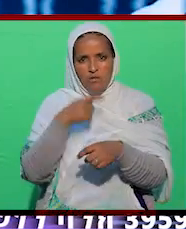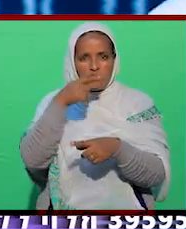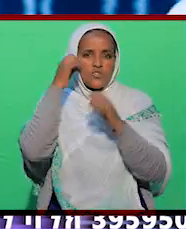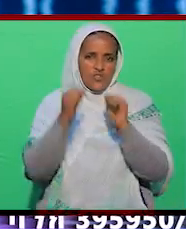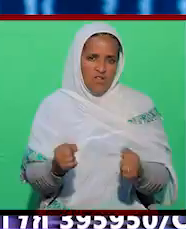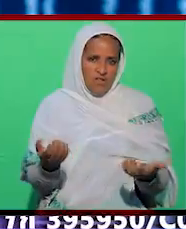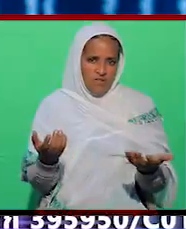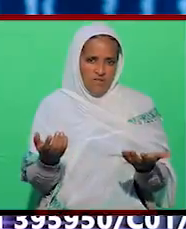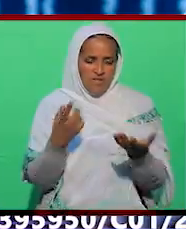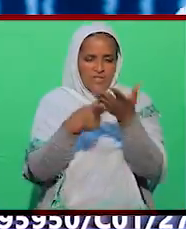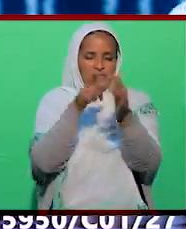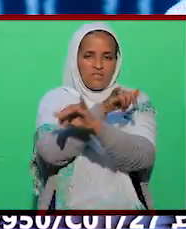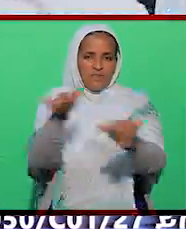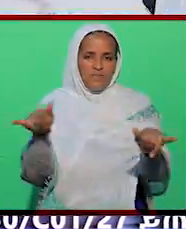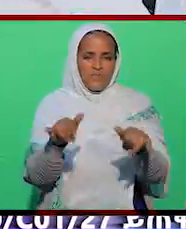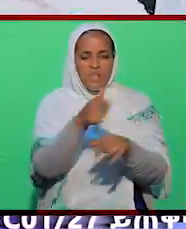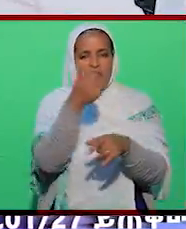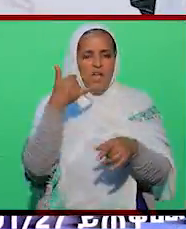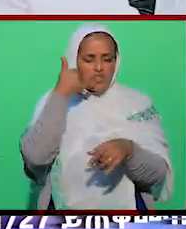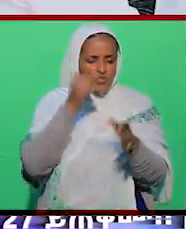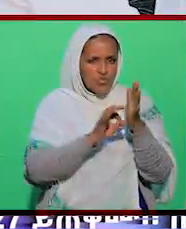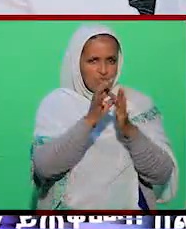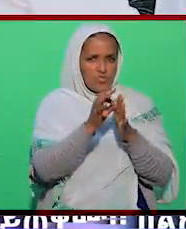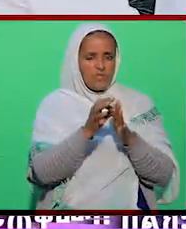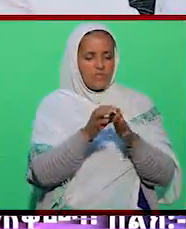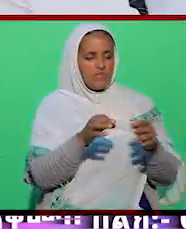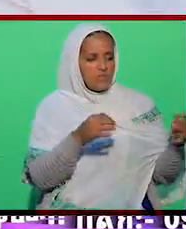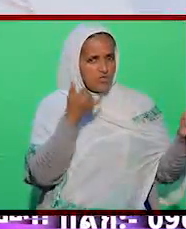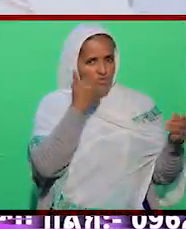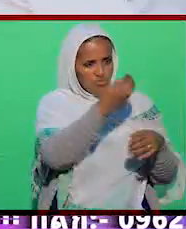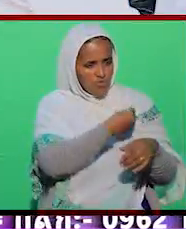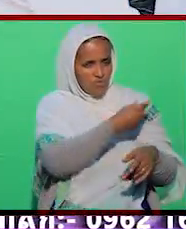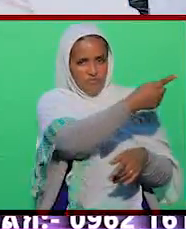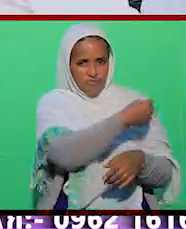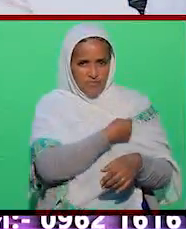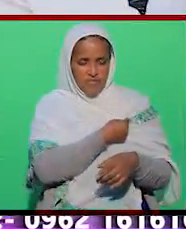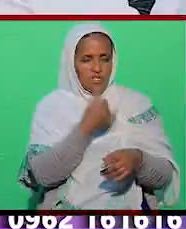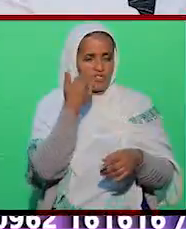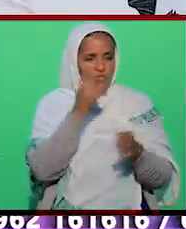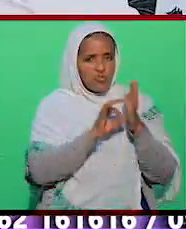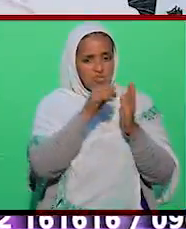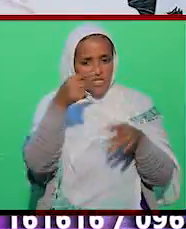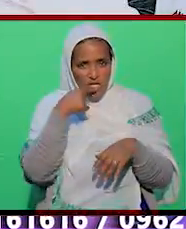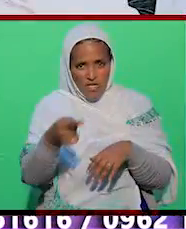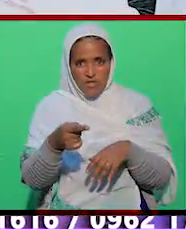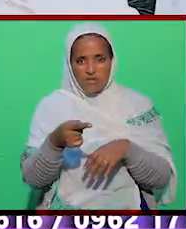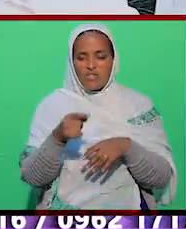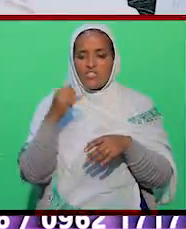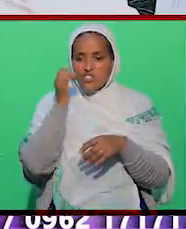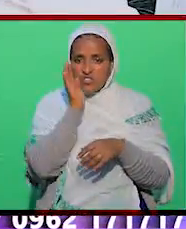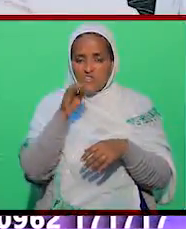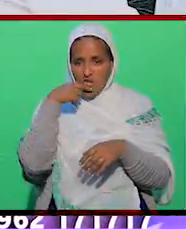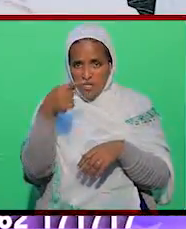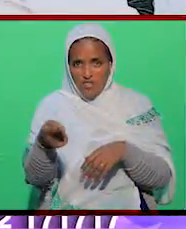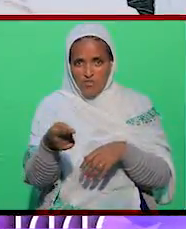ቁጥር ይሆነዋል ብሎ እንትን ማለት ይችላል። እንደዚህ አይነት ሌላ ስልክ ቁጥር በጎን እየተቀበሉ ነው። እኛ ትንቢት እንናገራለን፣ ስልክ ቁጥር